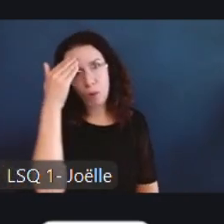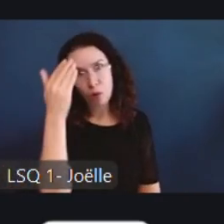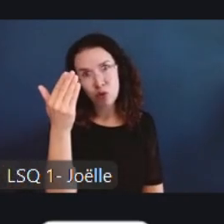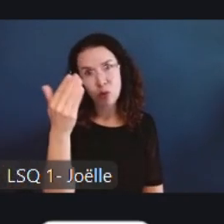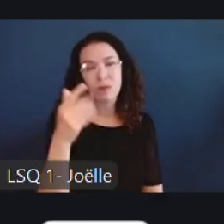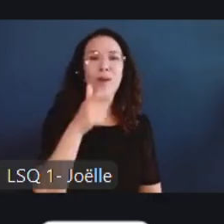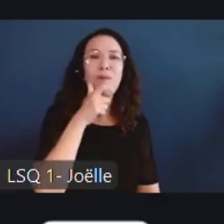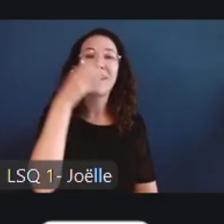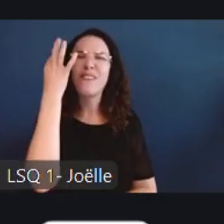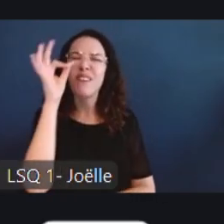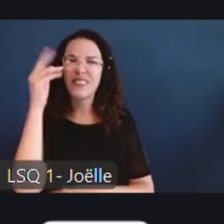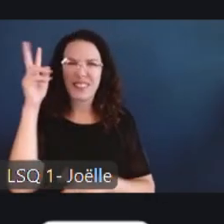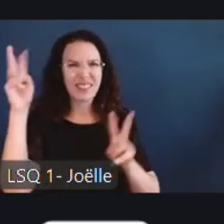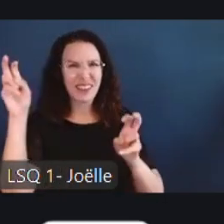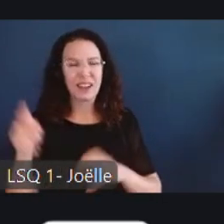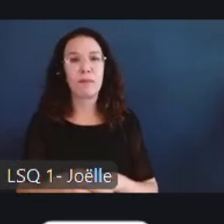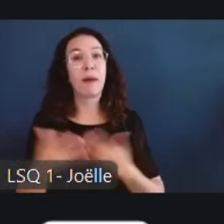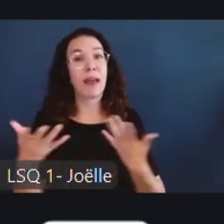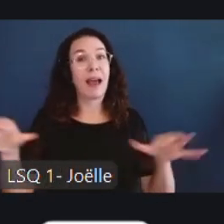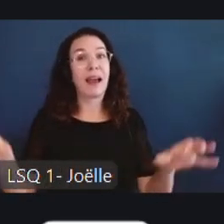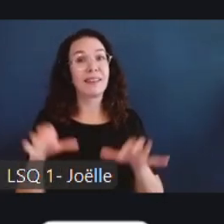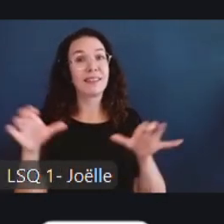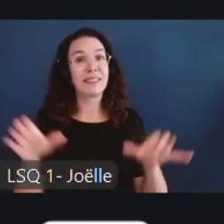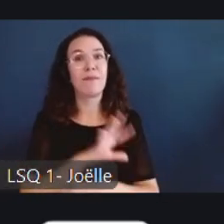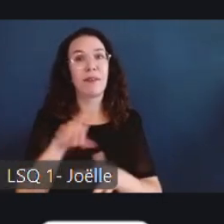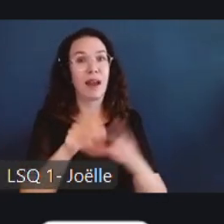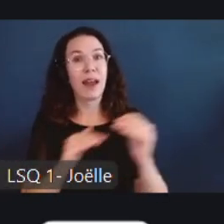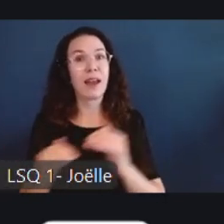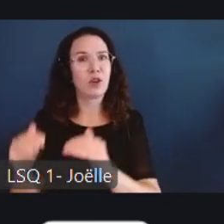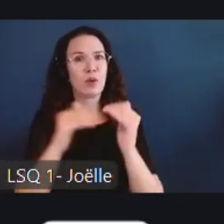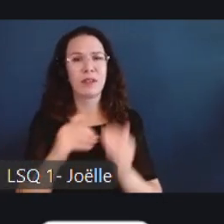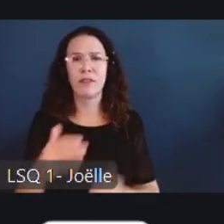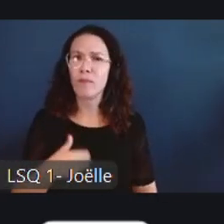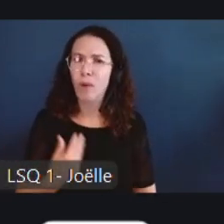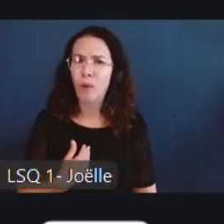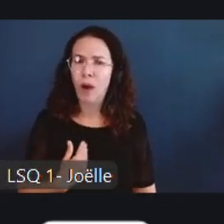On veut parler d'offres actives inclusives. Pourquoi? Parce que